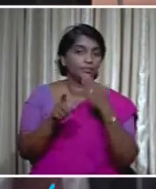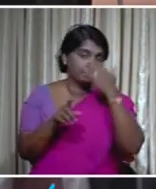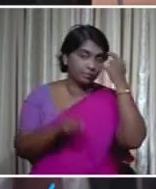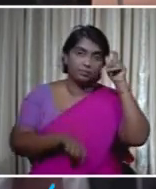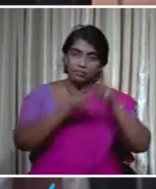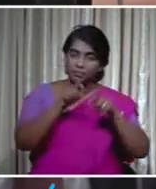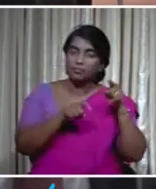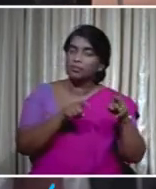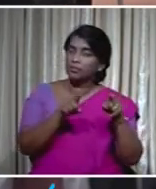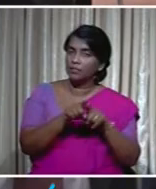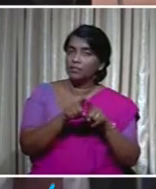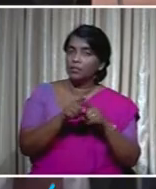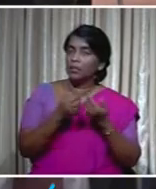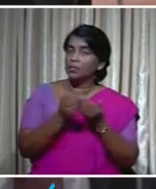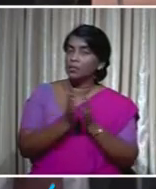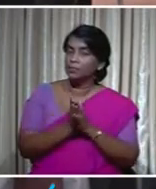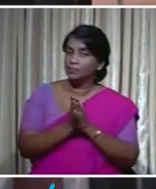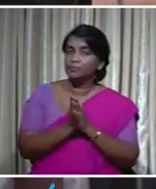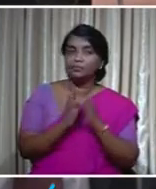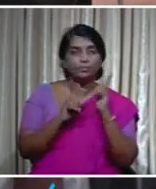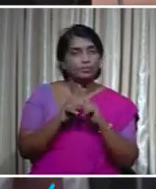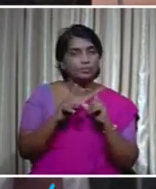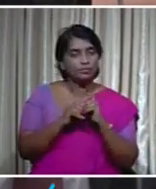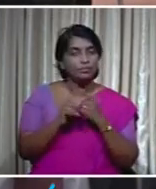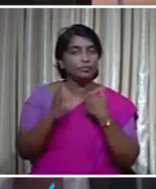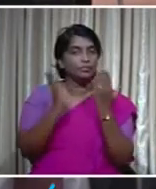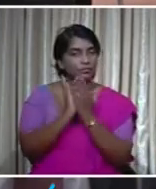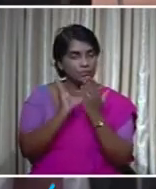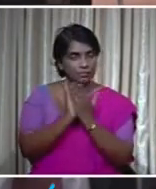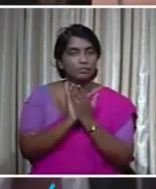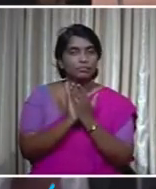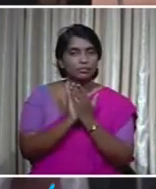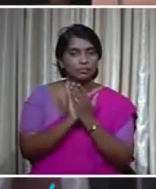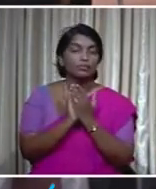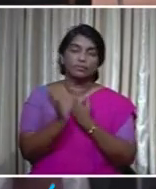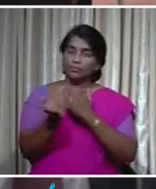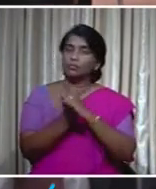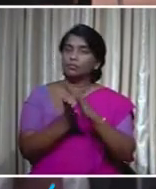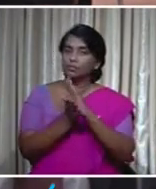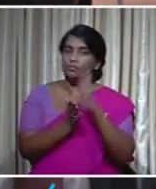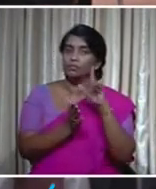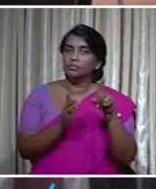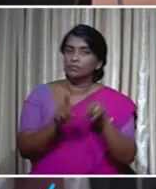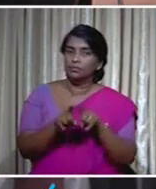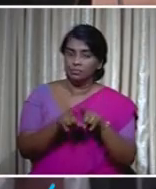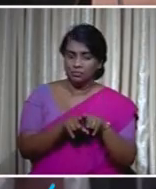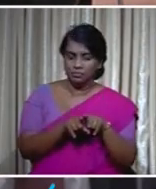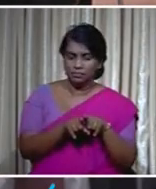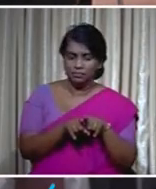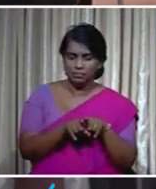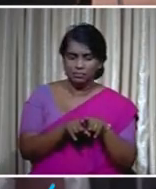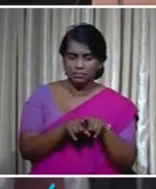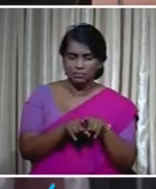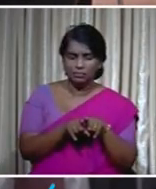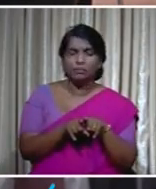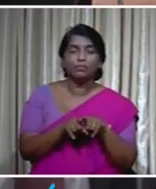முடியும். யாழ்ப்பாண பல்கலைக்கழக கல்வித்துறைக்கு பின்னர் உருவாக்கப்பட்ட மட்டக்களப்பு கிழக்கு பல்கலைக்கழகம் என்று பீடமாக்கப்பட்டிருக்கிறது. அதே நேரம் கொழும்பு